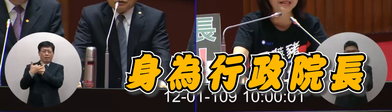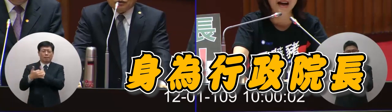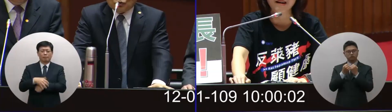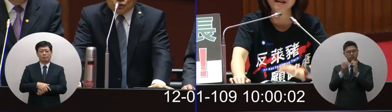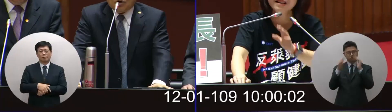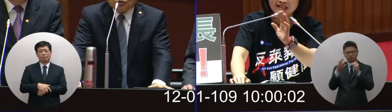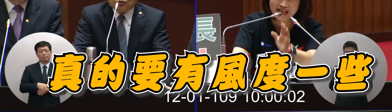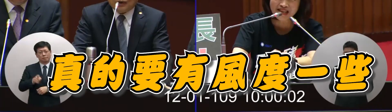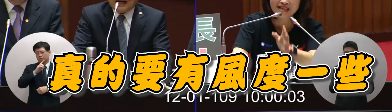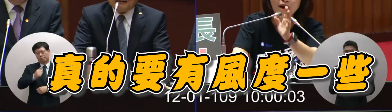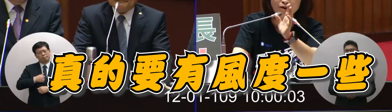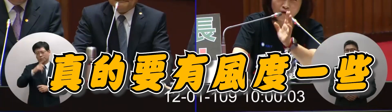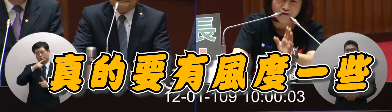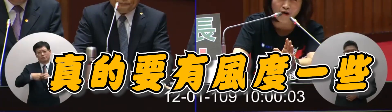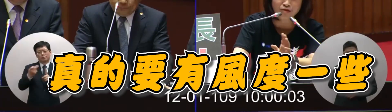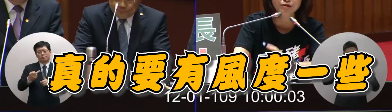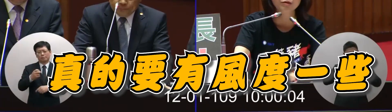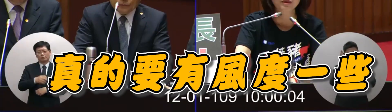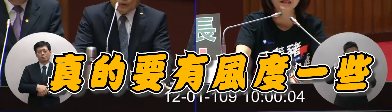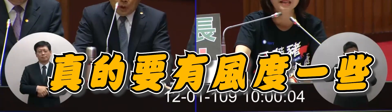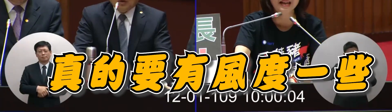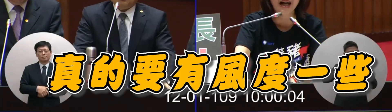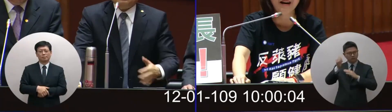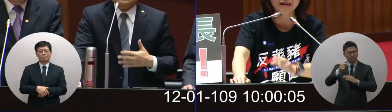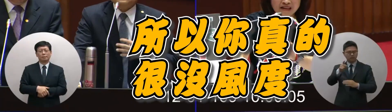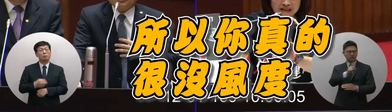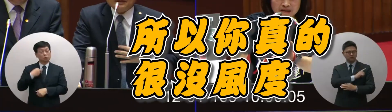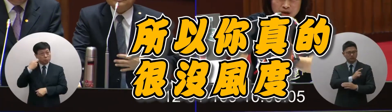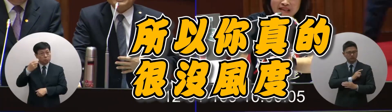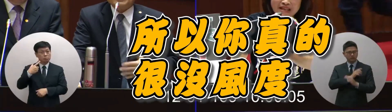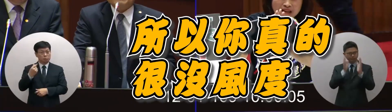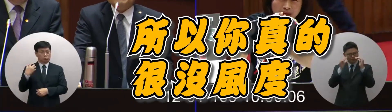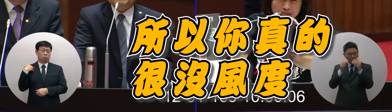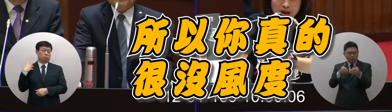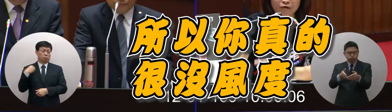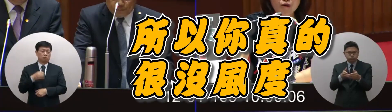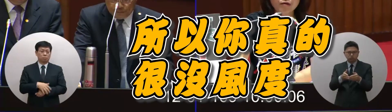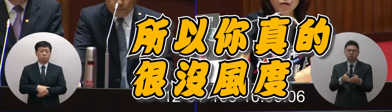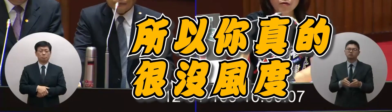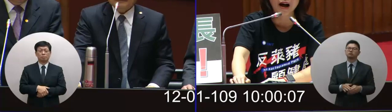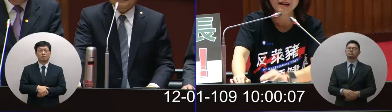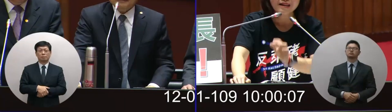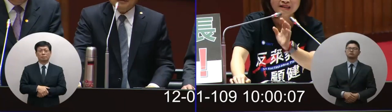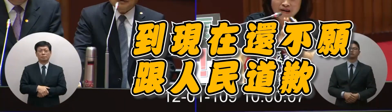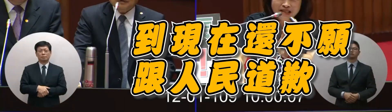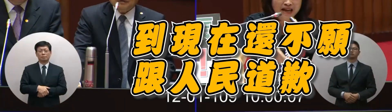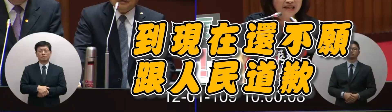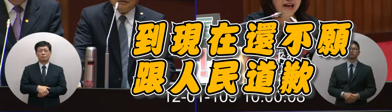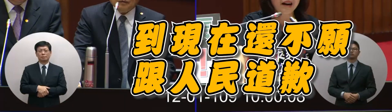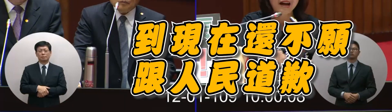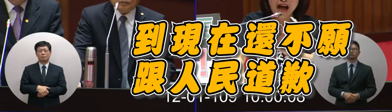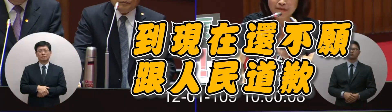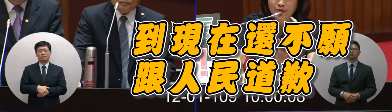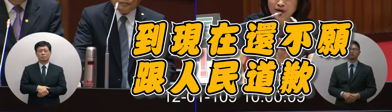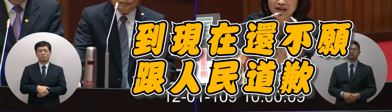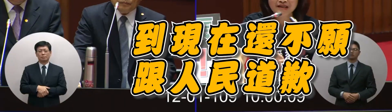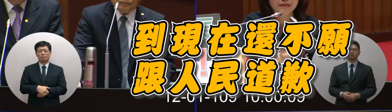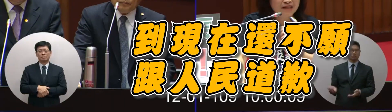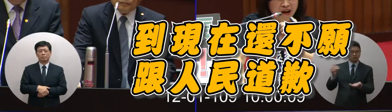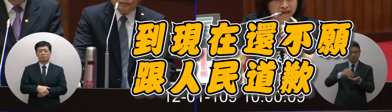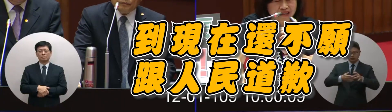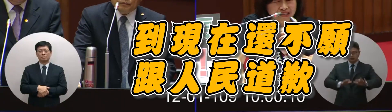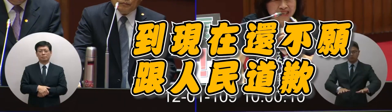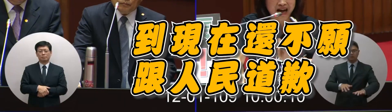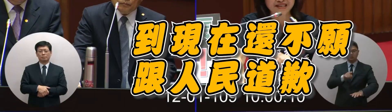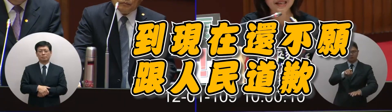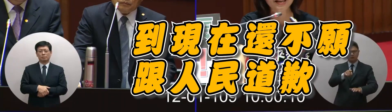院院长、 哦、有失风度， 真的要有风度一些了、 哦、一直维持， 所以你真的很没有风度啊！到现在一样还不愿意跟人民